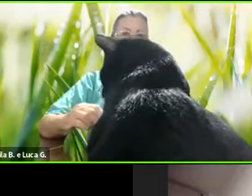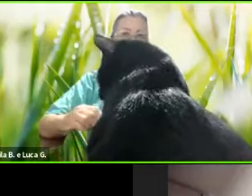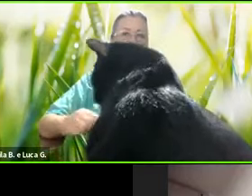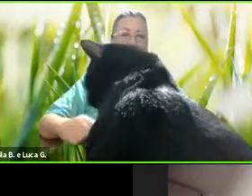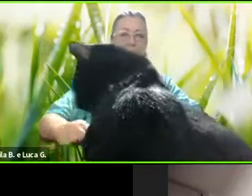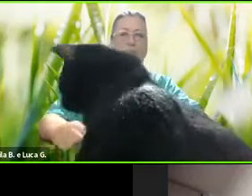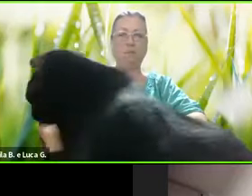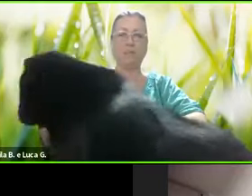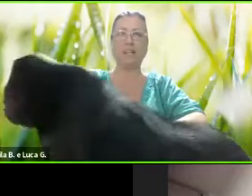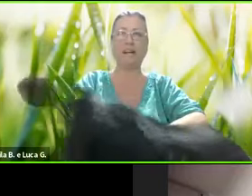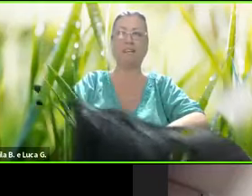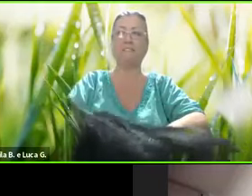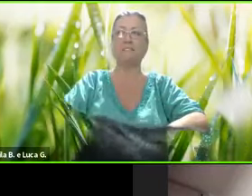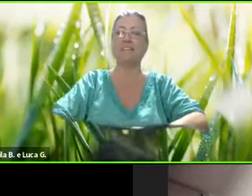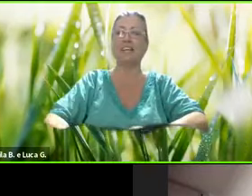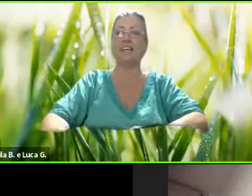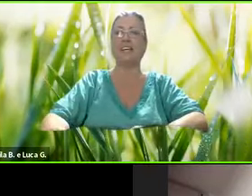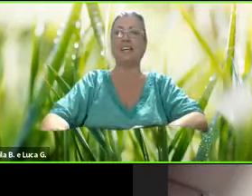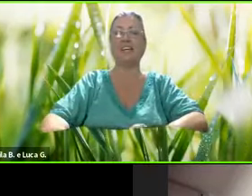grazie ancora della disponibilità